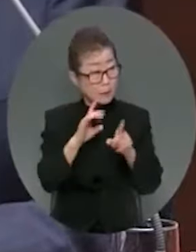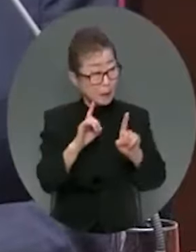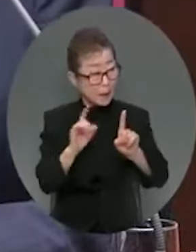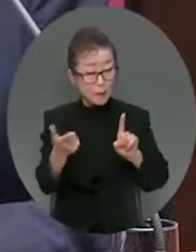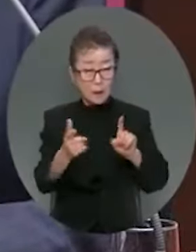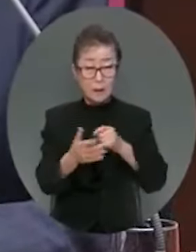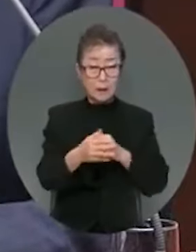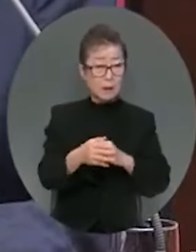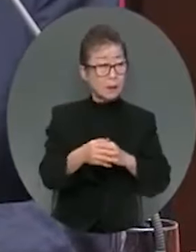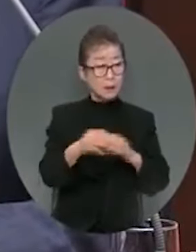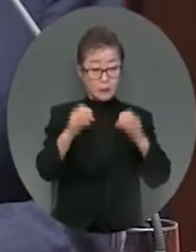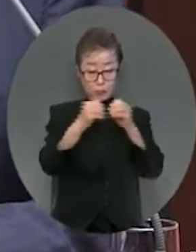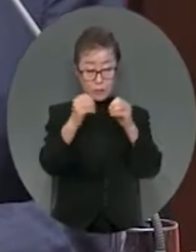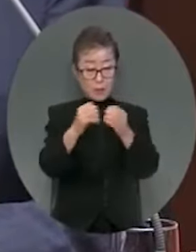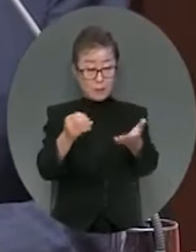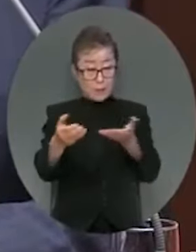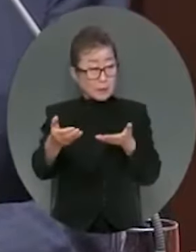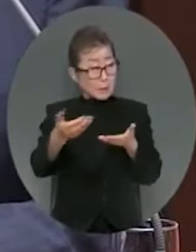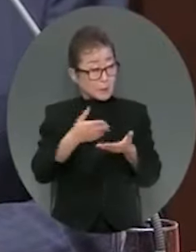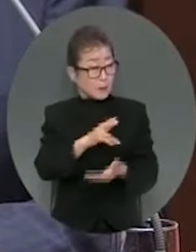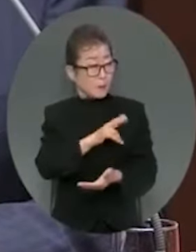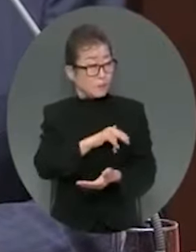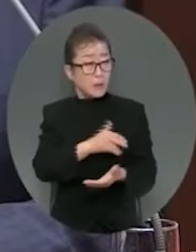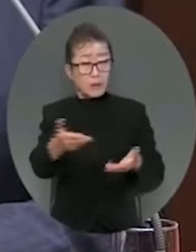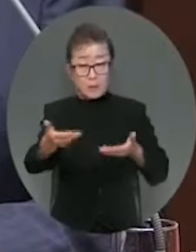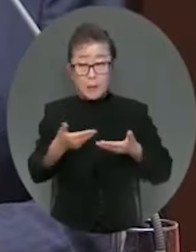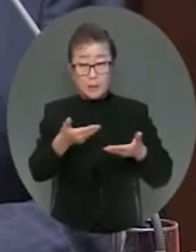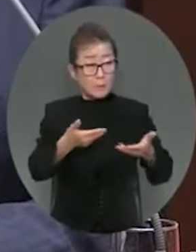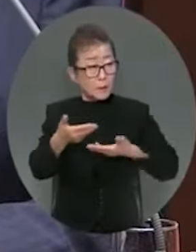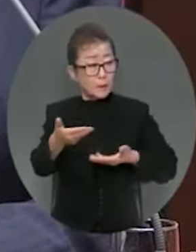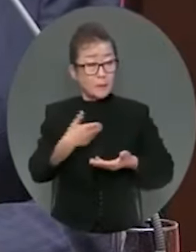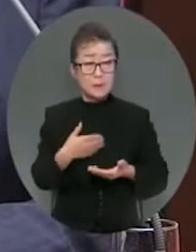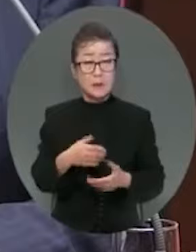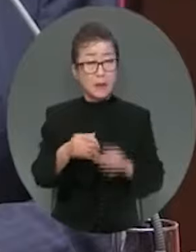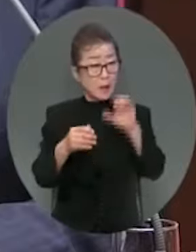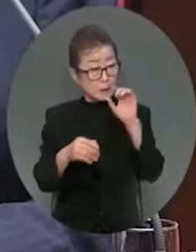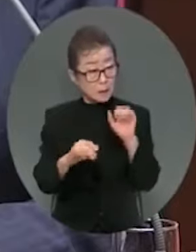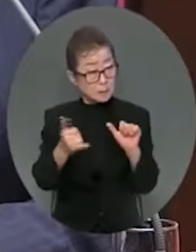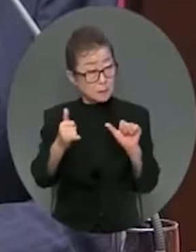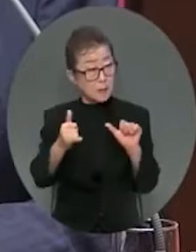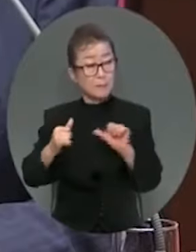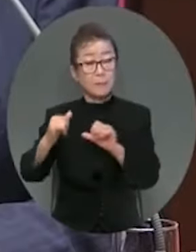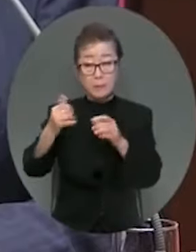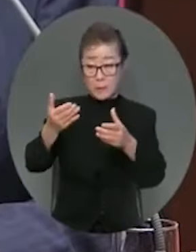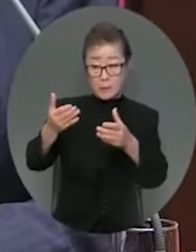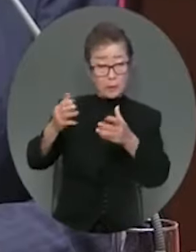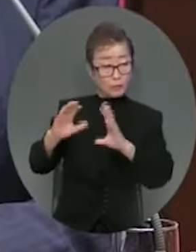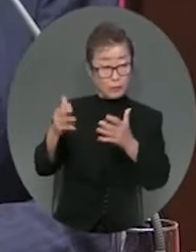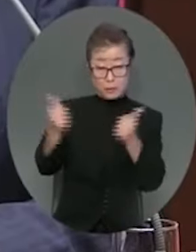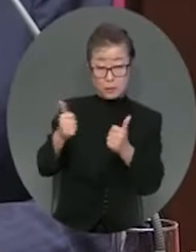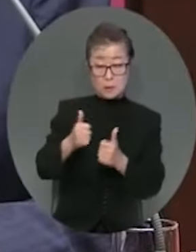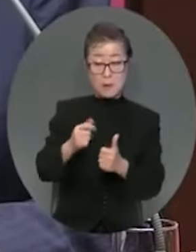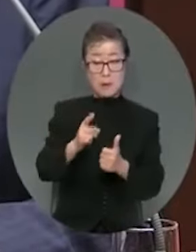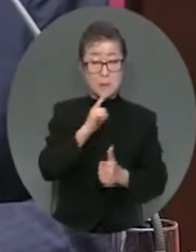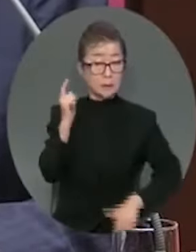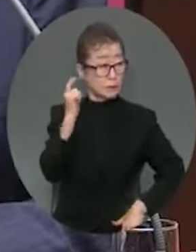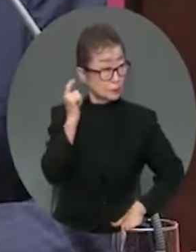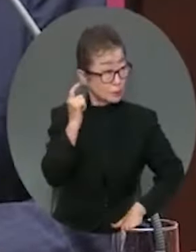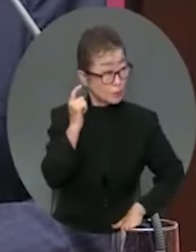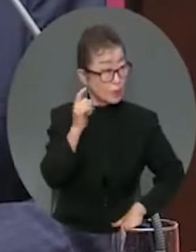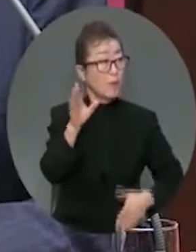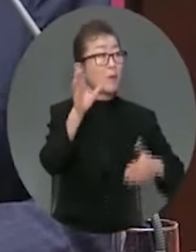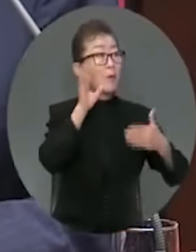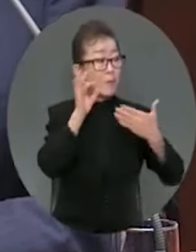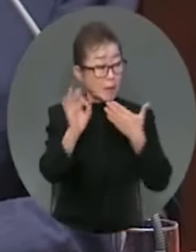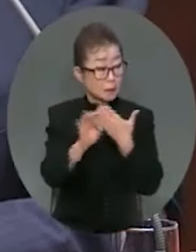의원이 두 분이나 있고 다섯 분이 진술하고 있는데 이것이 구체적 아닙니까? 그 내용은 만약